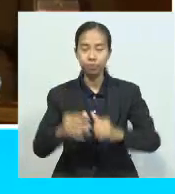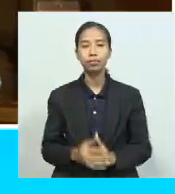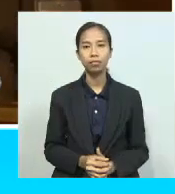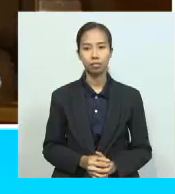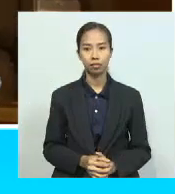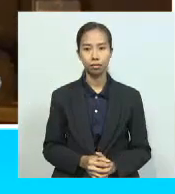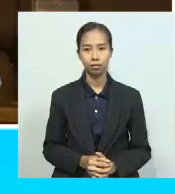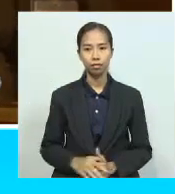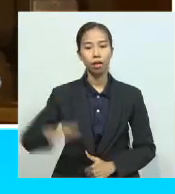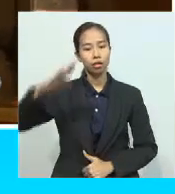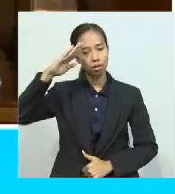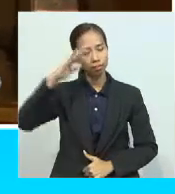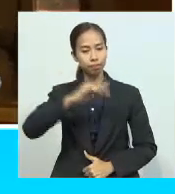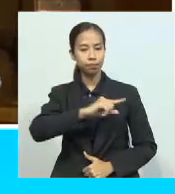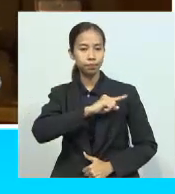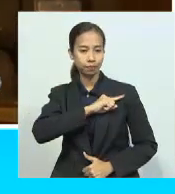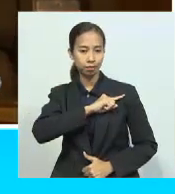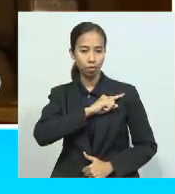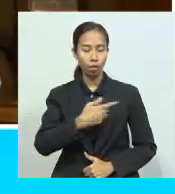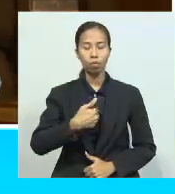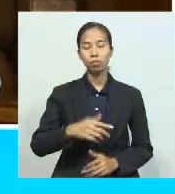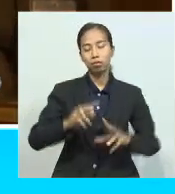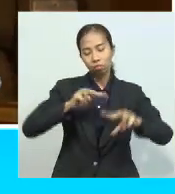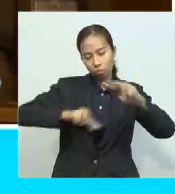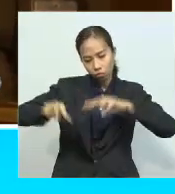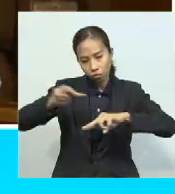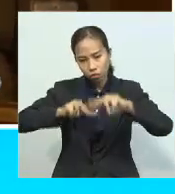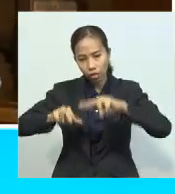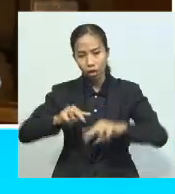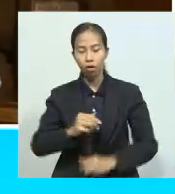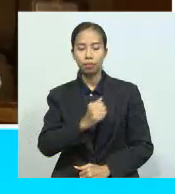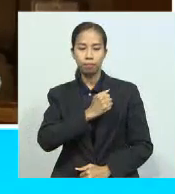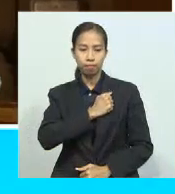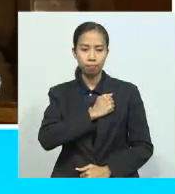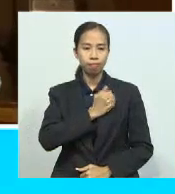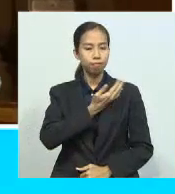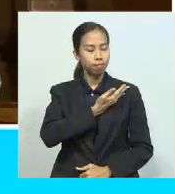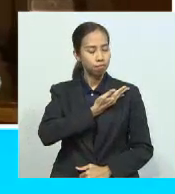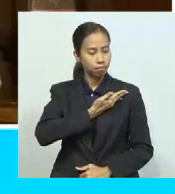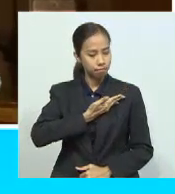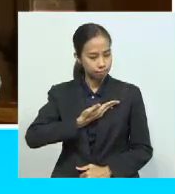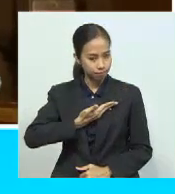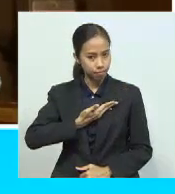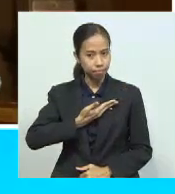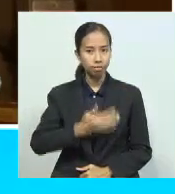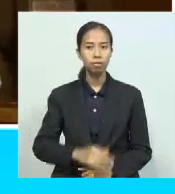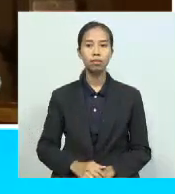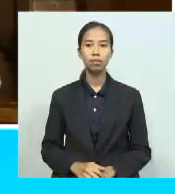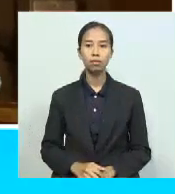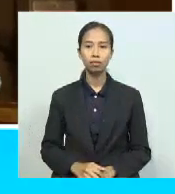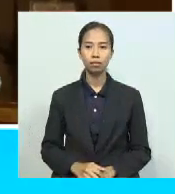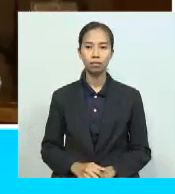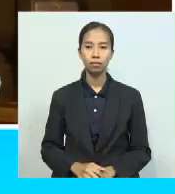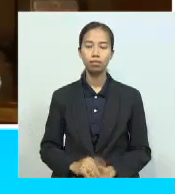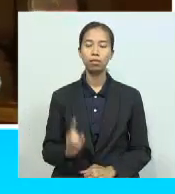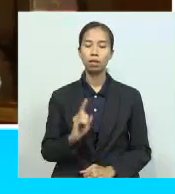ทหารต้องทำหน้าที่ของตนเองนะครับด้วยความอดทนอดกลั้นนะครับด้วยความ